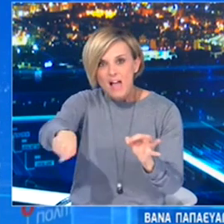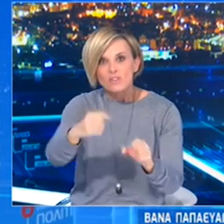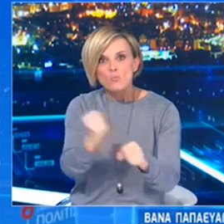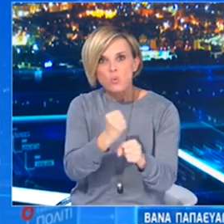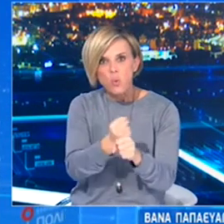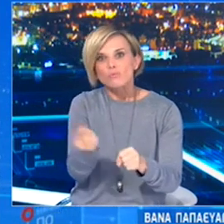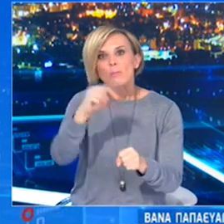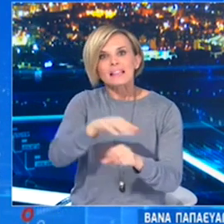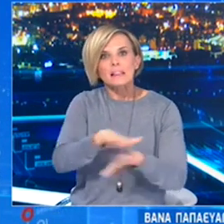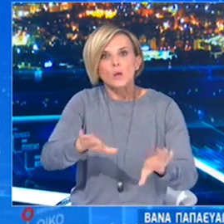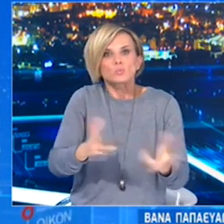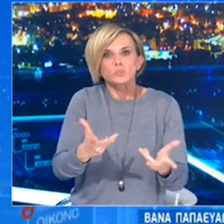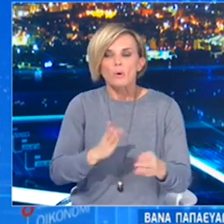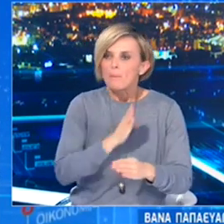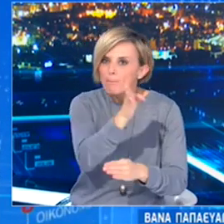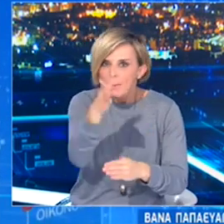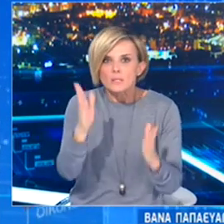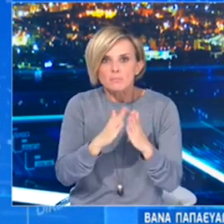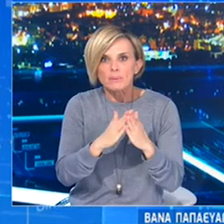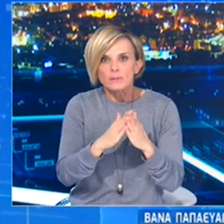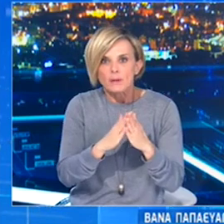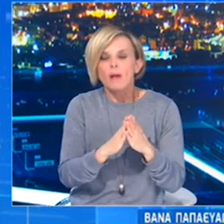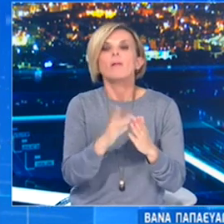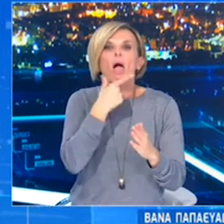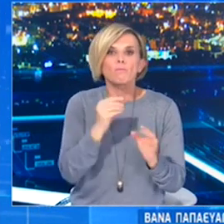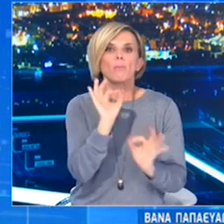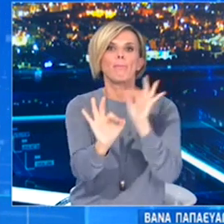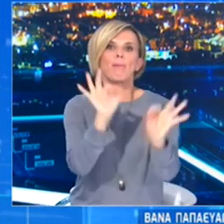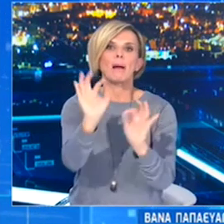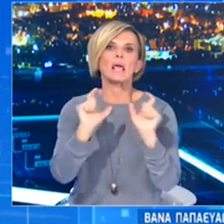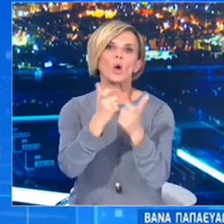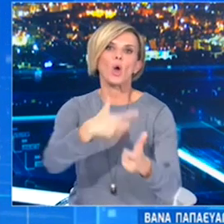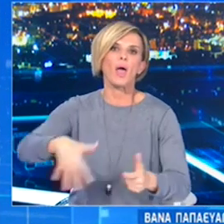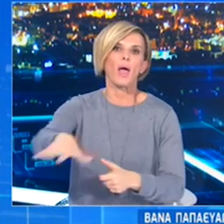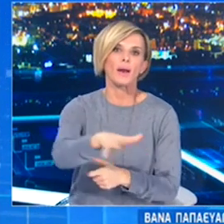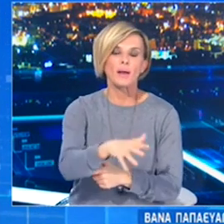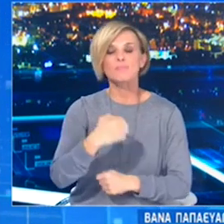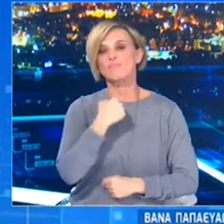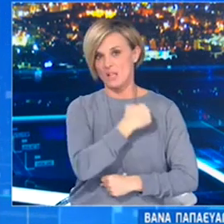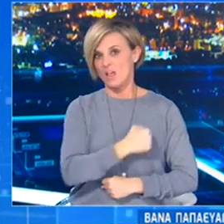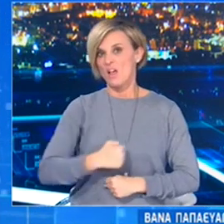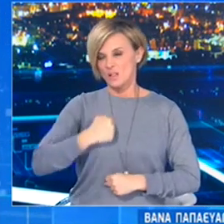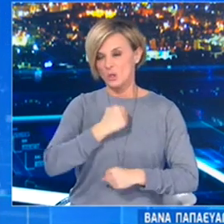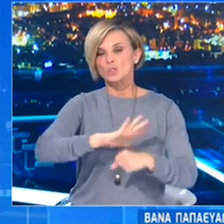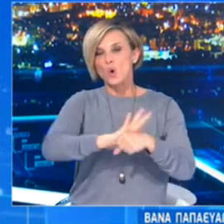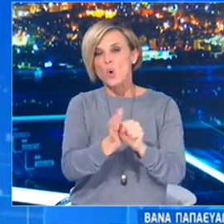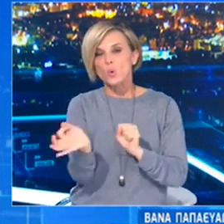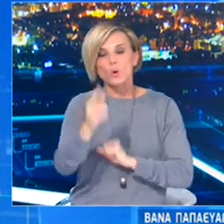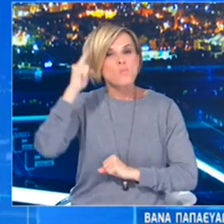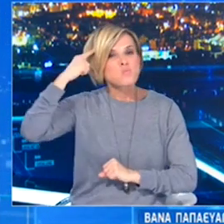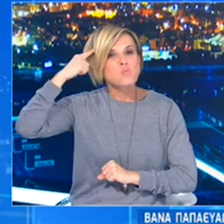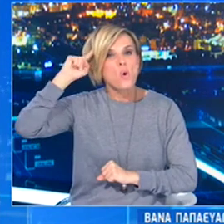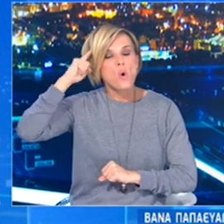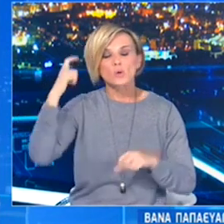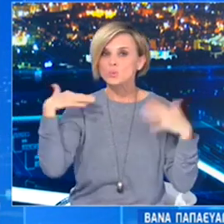στα σπίτια όλων αυτών των ανθρώπων, στις οικογένειές τους. Δυστυχώς, ο ιός έχει αποδείξει ότι είναι πολύ πιο πονηρός από εμάς και